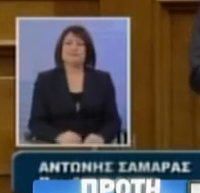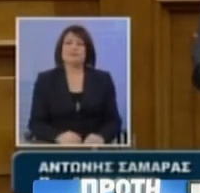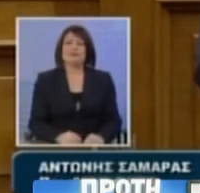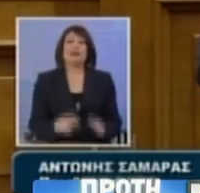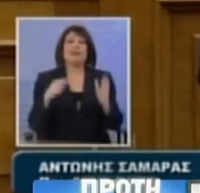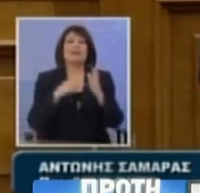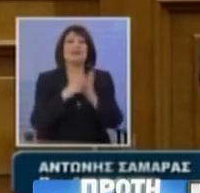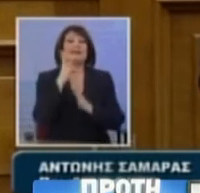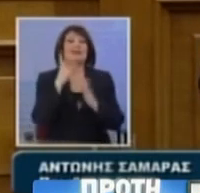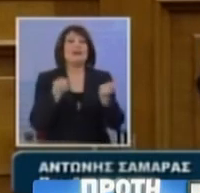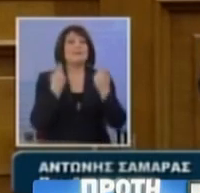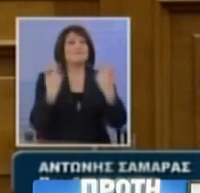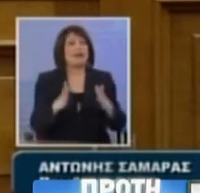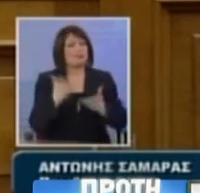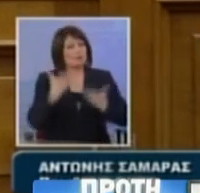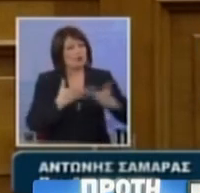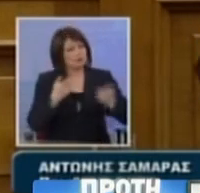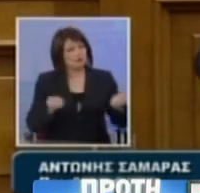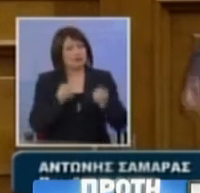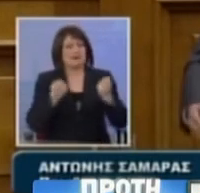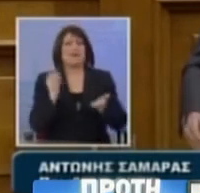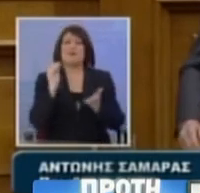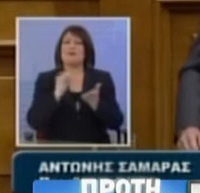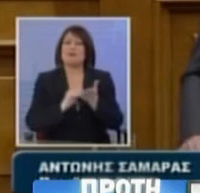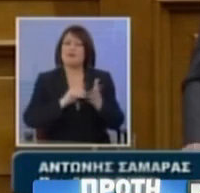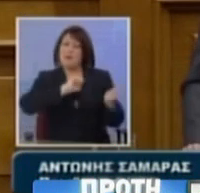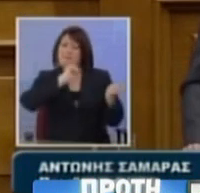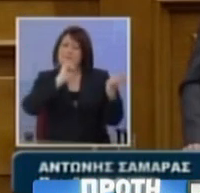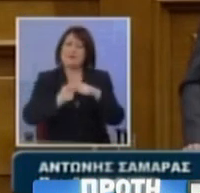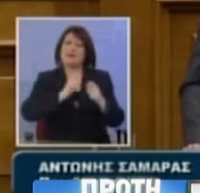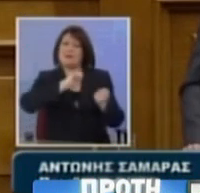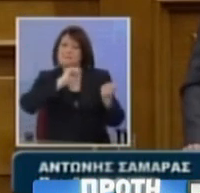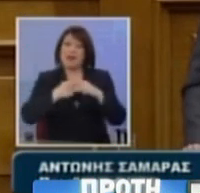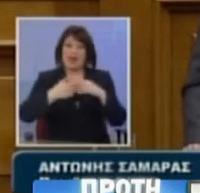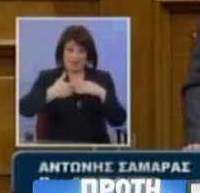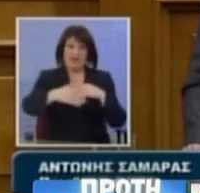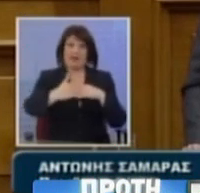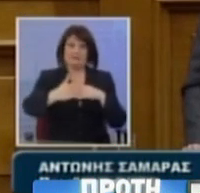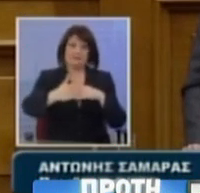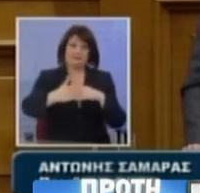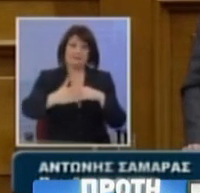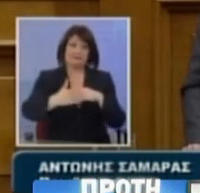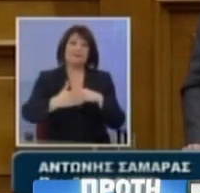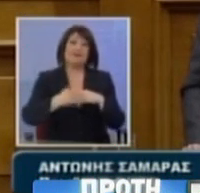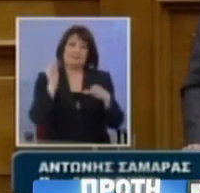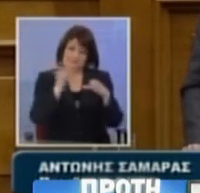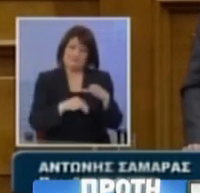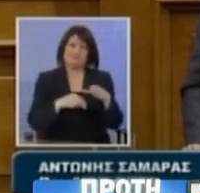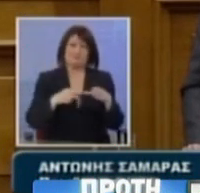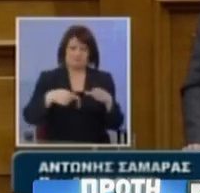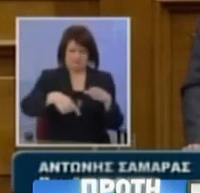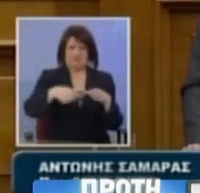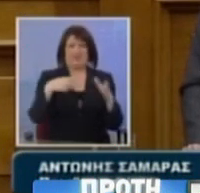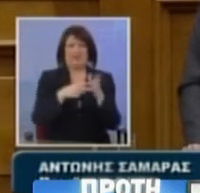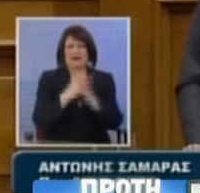ο Πρωθυπουργός Αντώνης Σαμαράς. Οι ομιλίες τώρα κατά τη διάρκεια της συνεδρίασης. Ήταν λοιπόν να πούμε ότι κατά τη